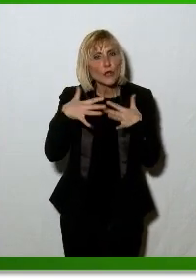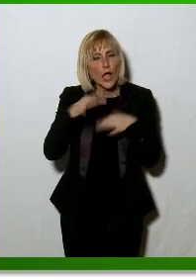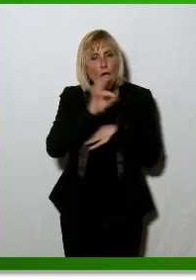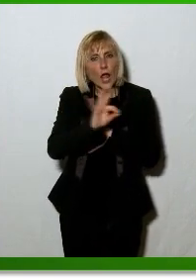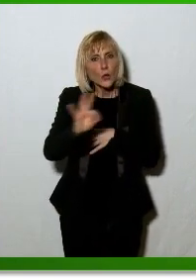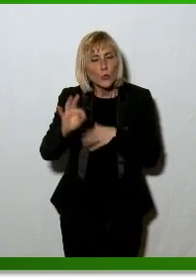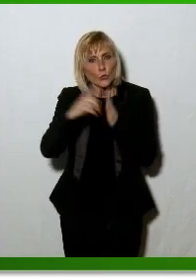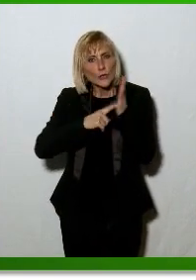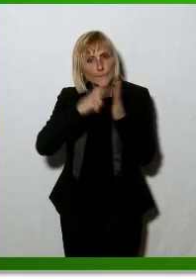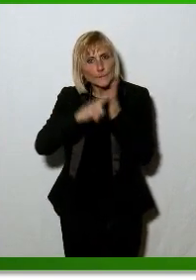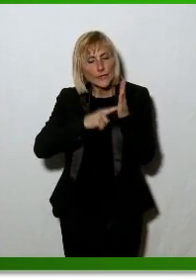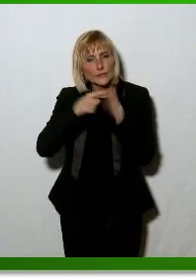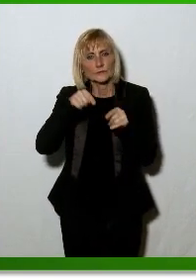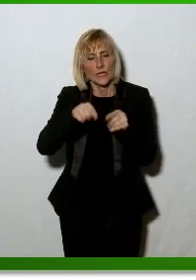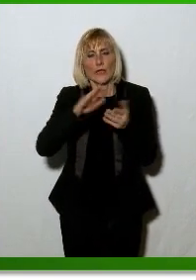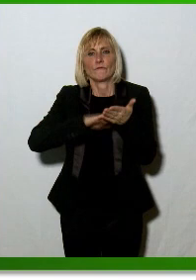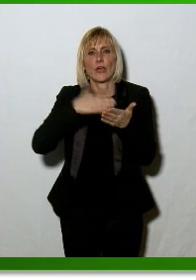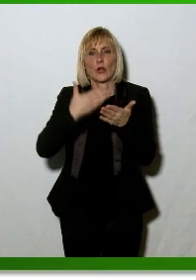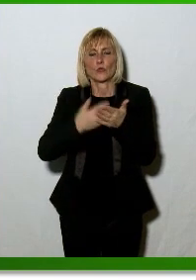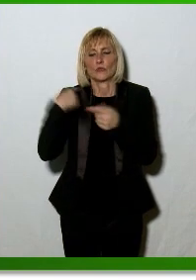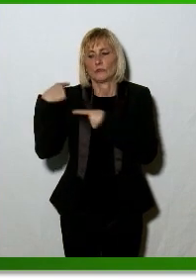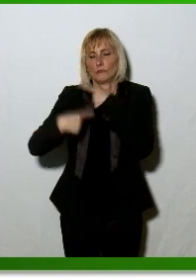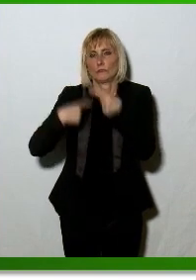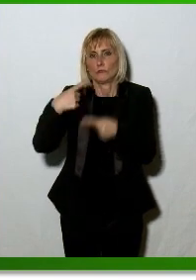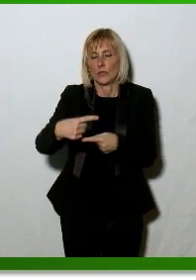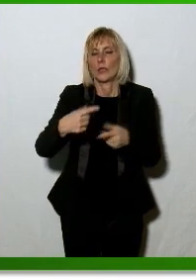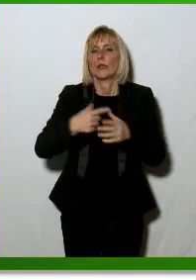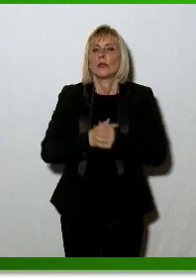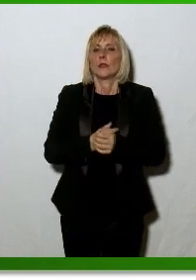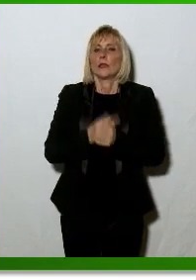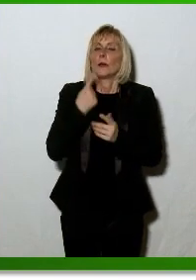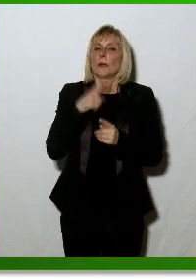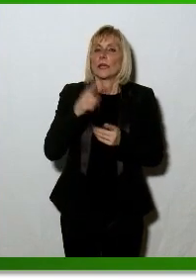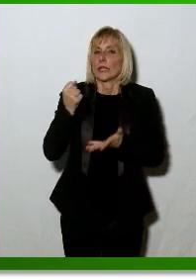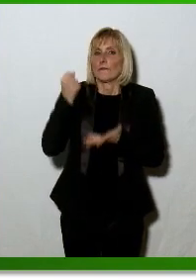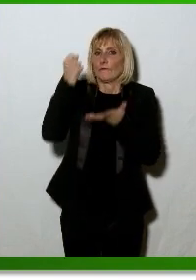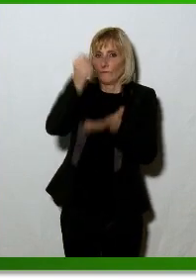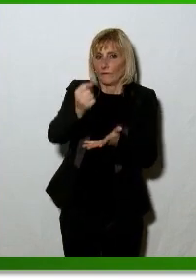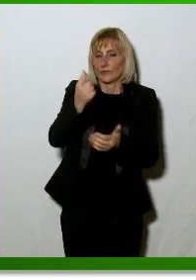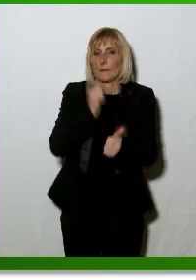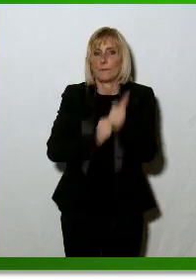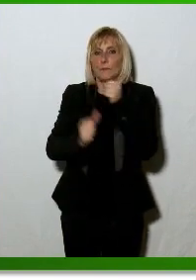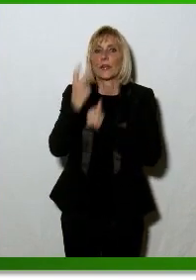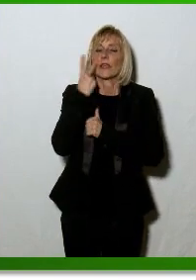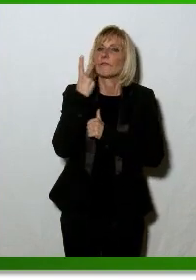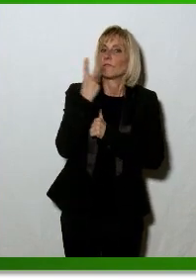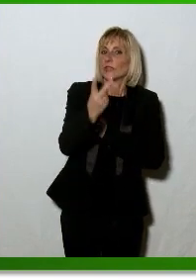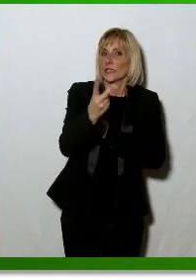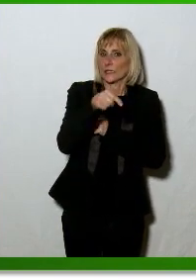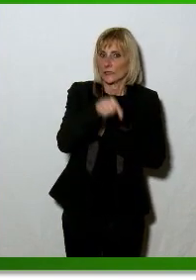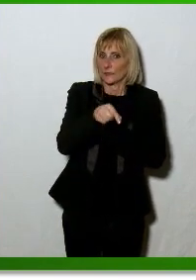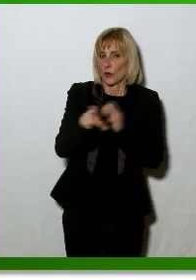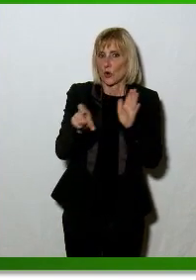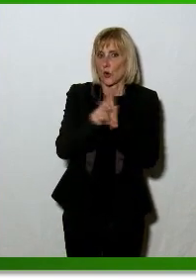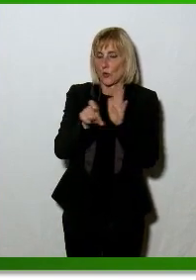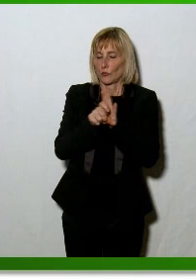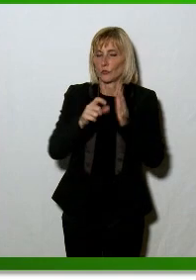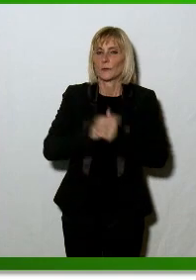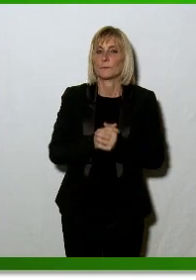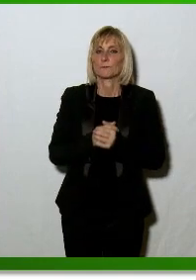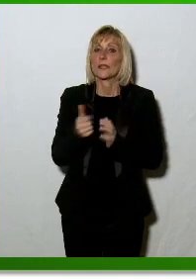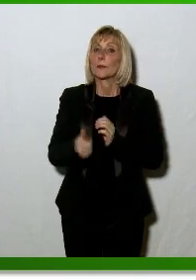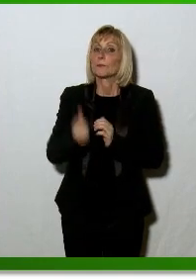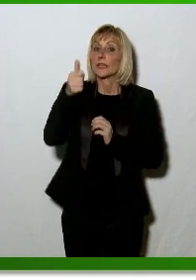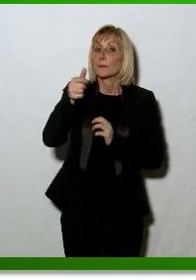mesi proprio questa valutazione di impatto generazionale sugli investimenti previsti nel dup dei comuni la prima in